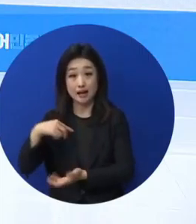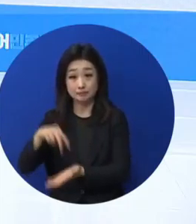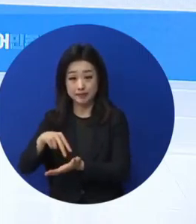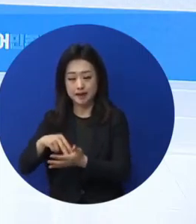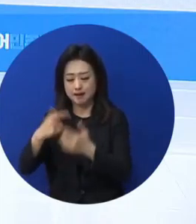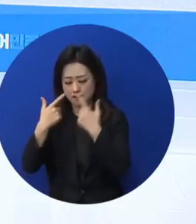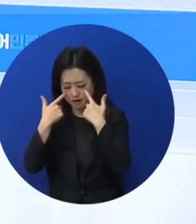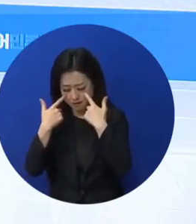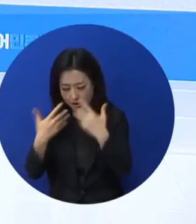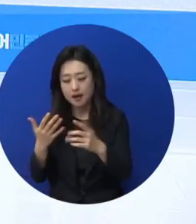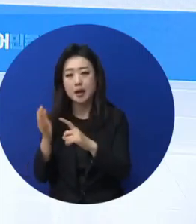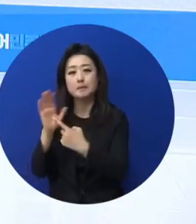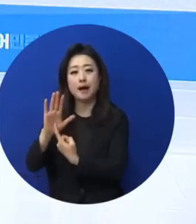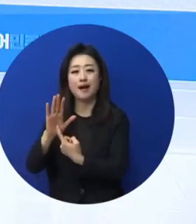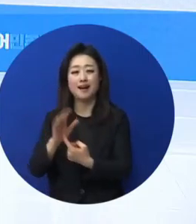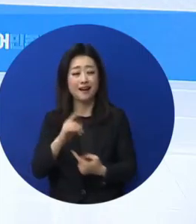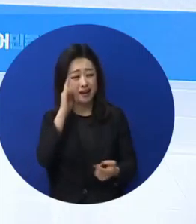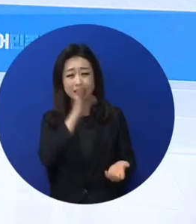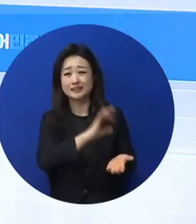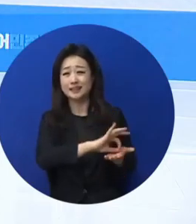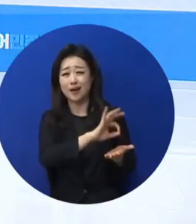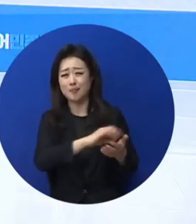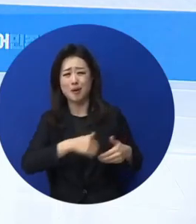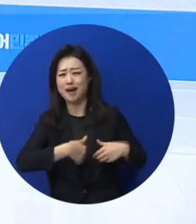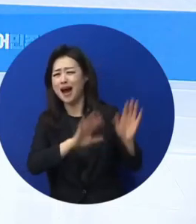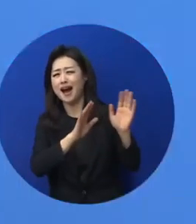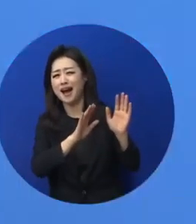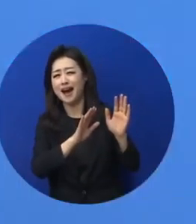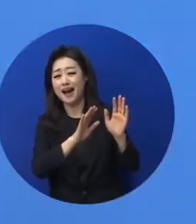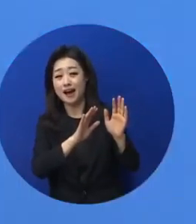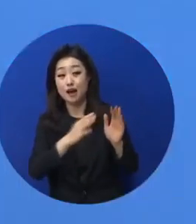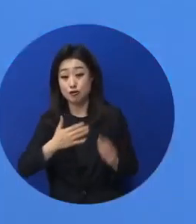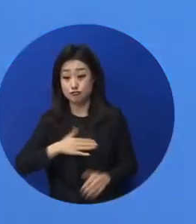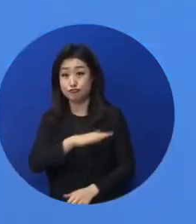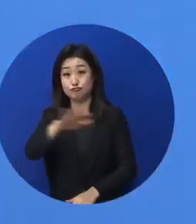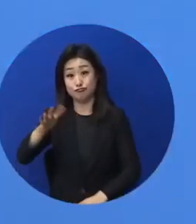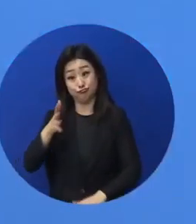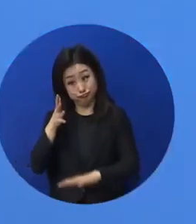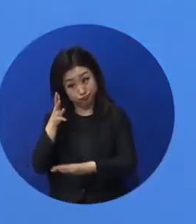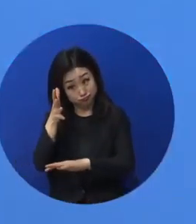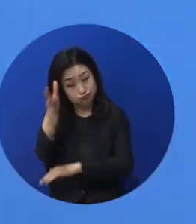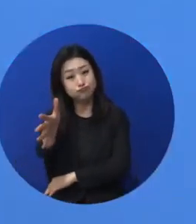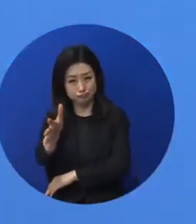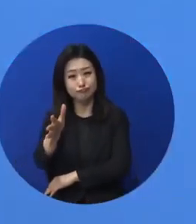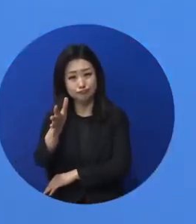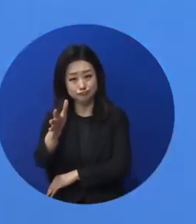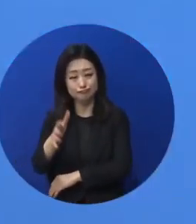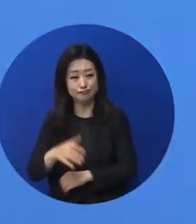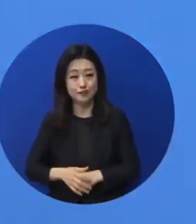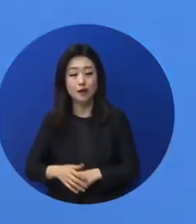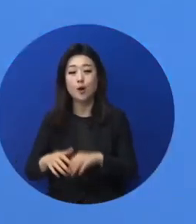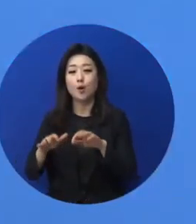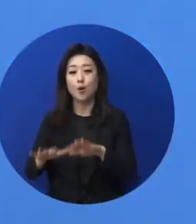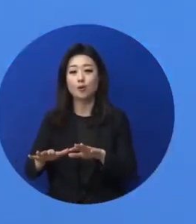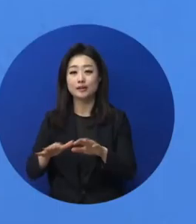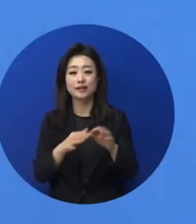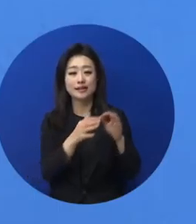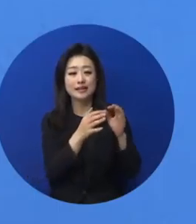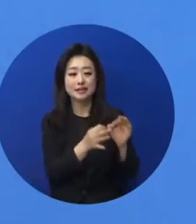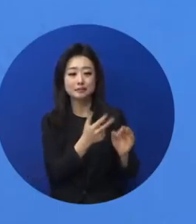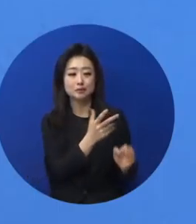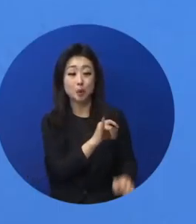드렸습니다. 이제는 신경 쓸 필요가 없습니다. 저희들은 저희 길을 가면 되는 겁니다. 오늘 김종인 대표가